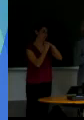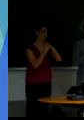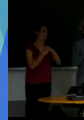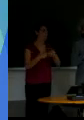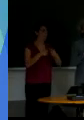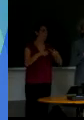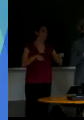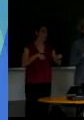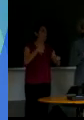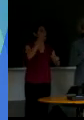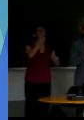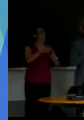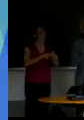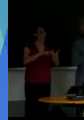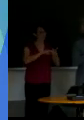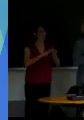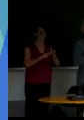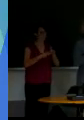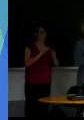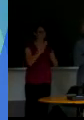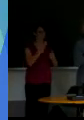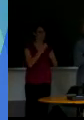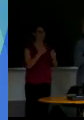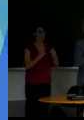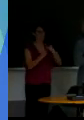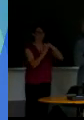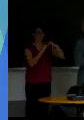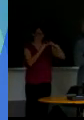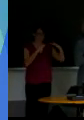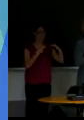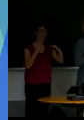cui poi il giovane ingegnere andrà a costruire,